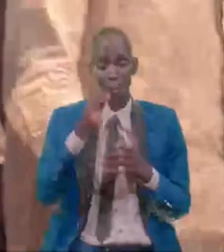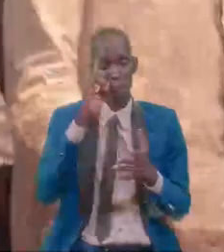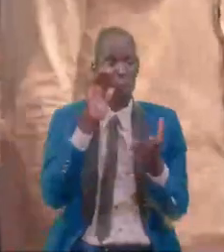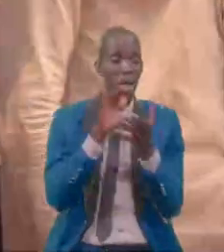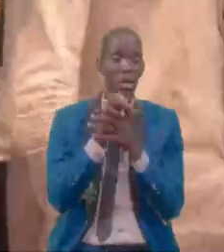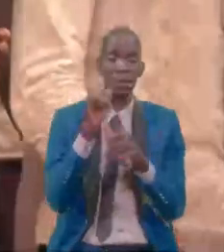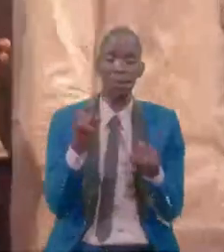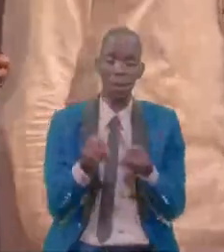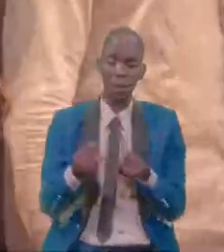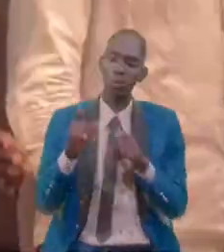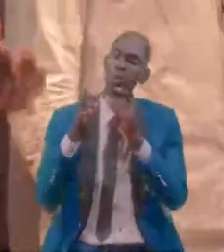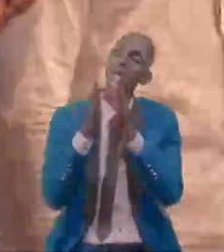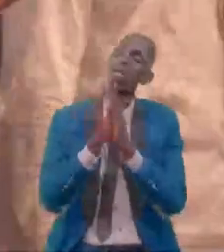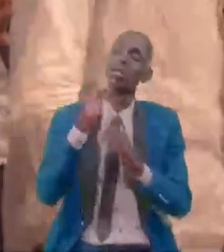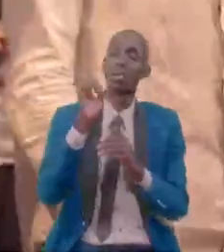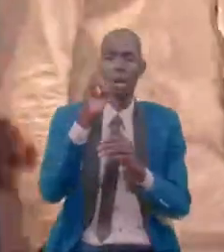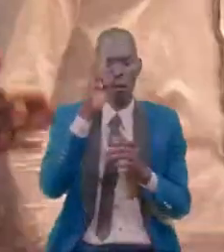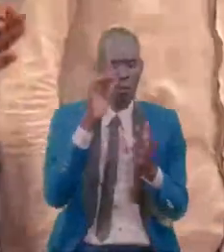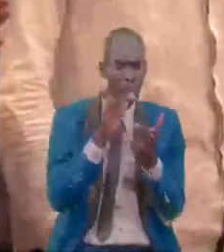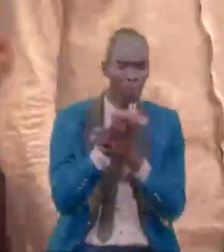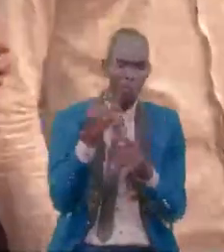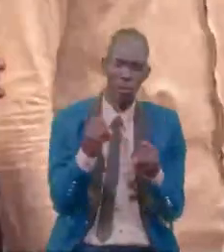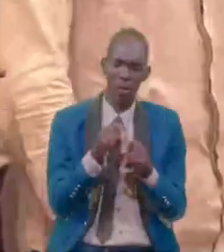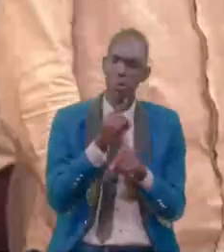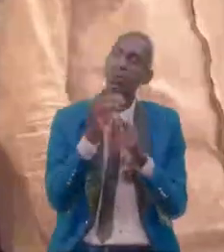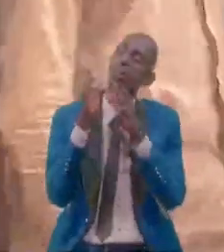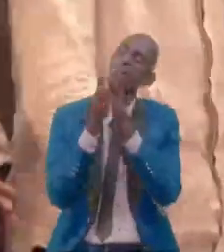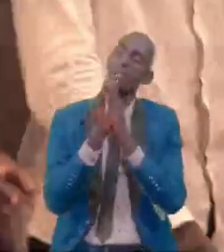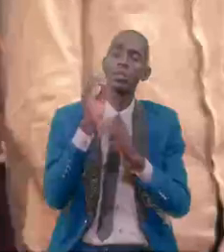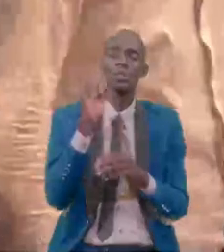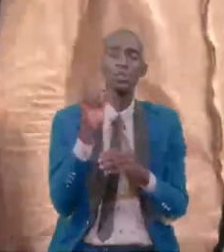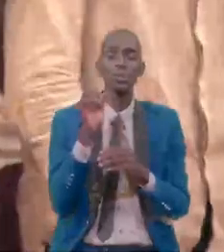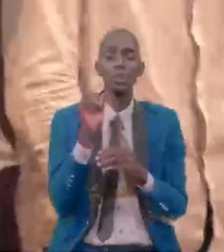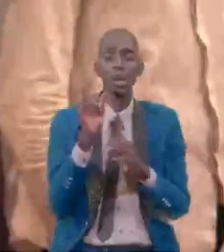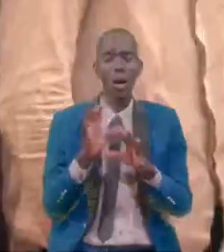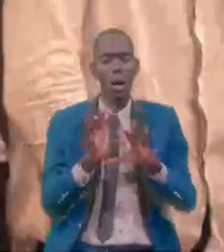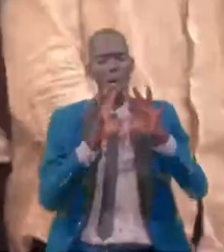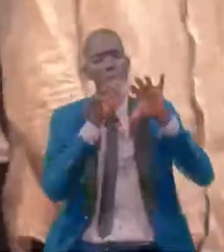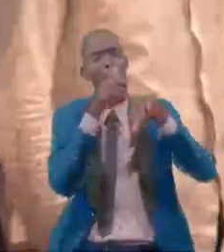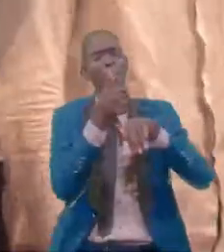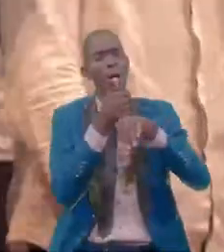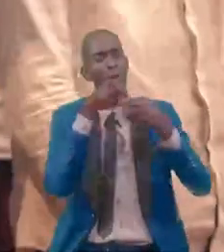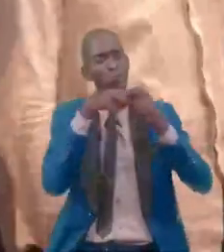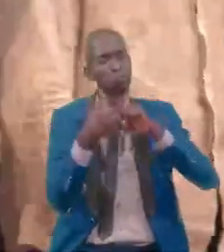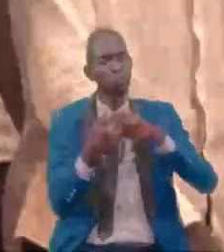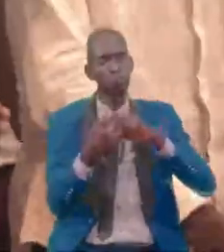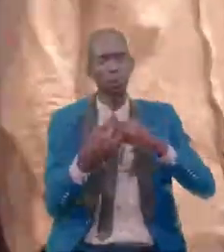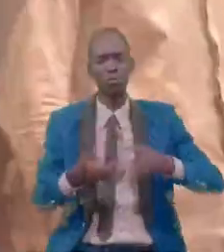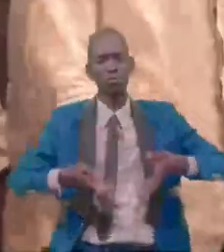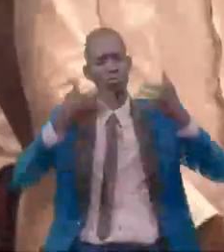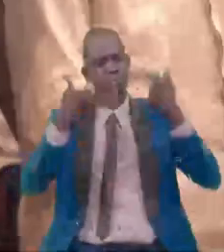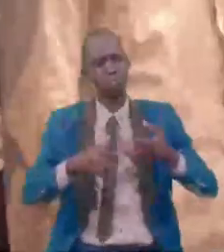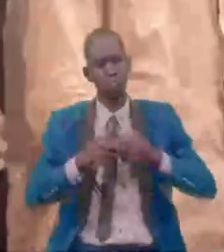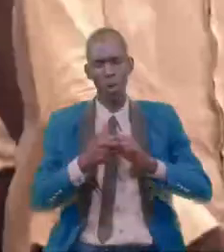Croyez comme vous demandez au Seigneur. Croyez comme vous demandez au Seigneur. Les montagnes se déplacent ce